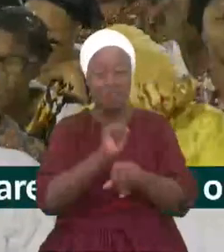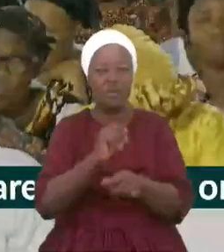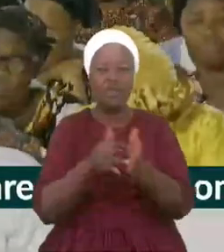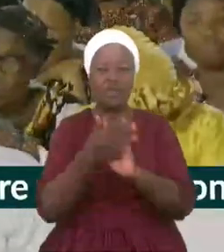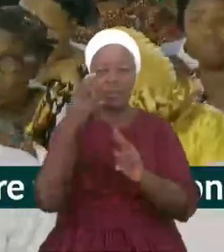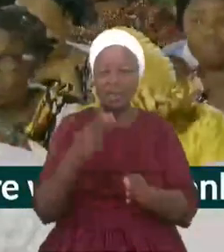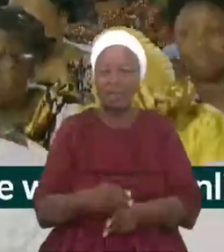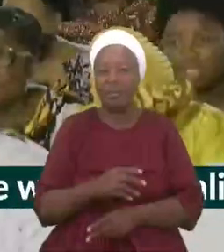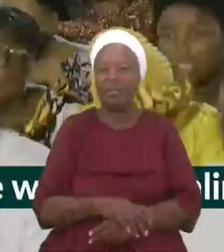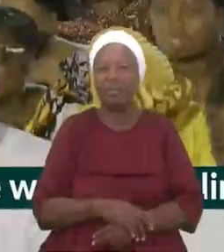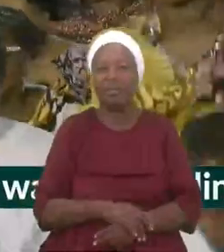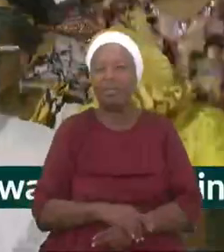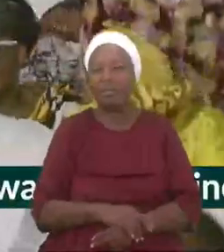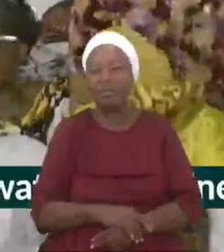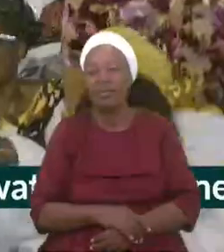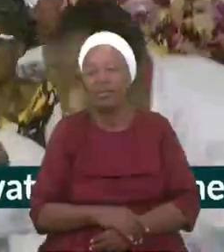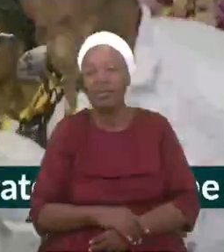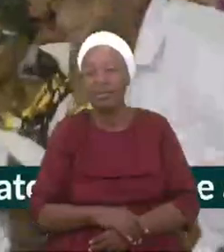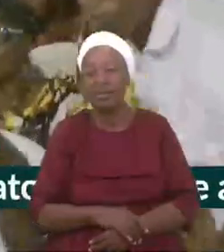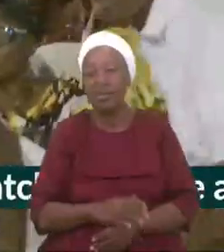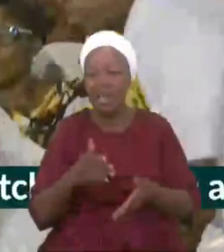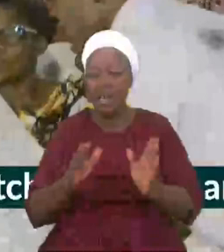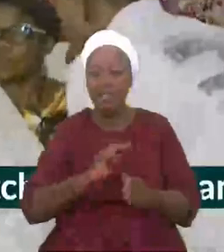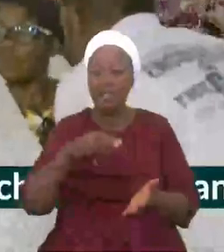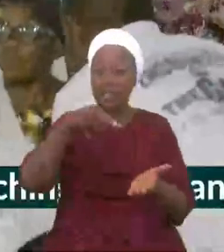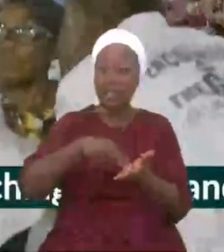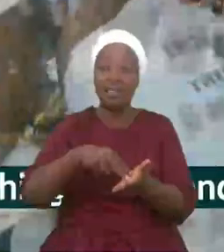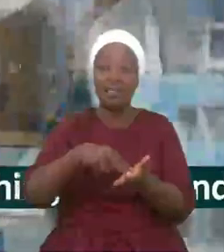ce soir vous allez voir des miracles